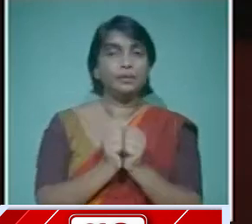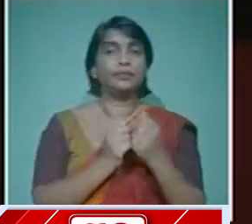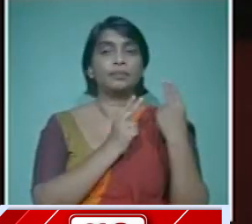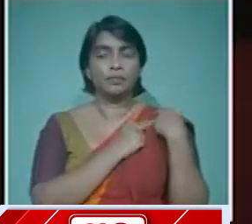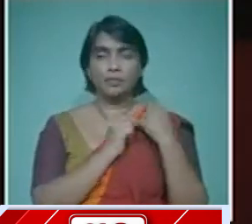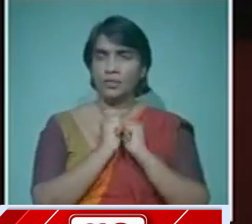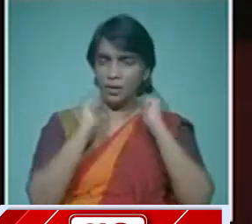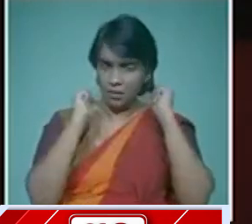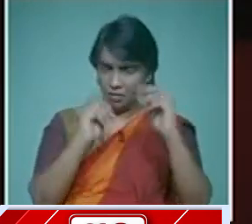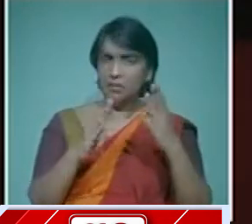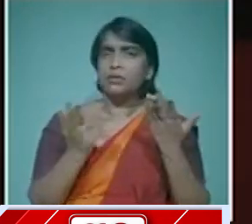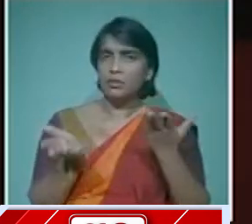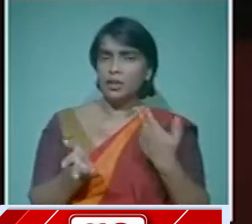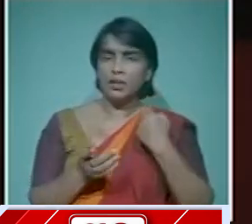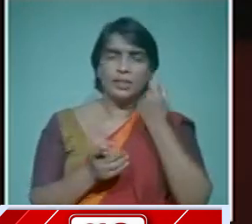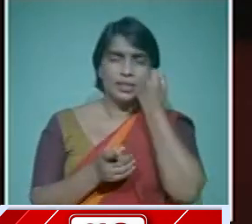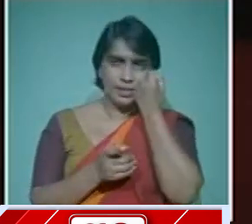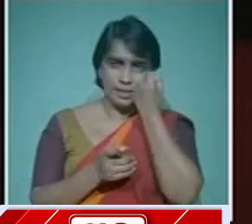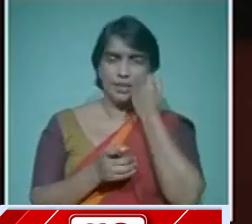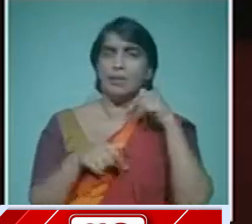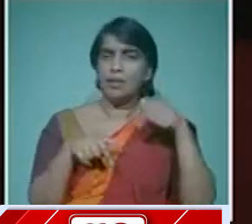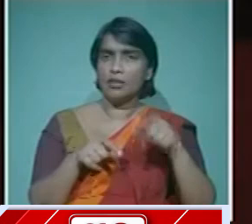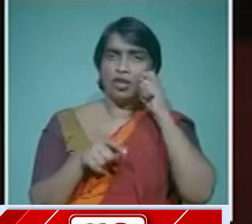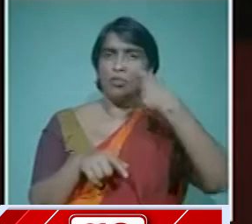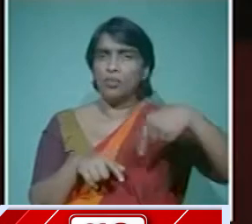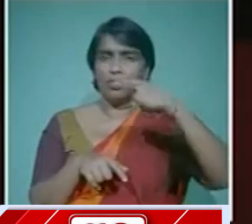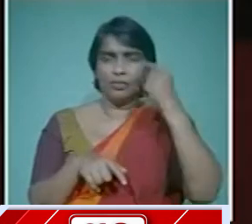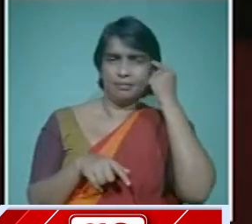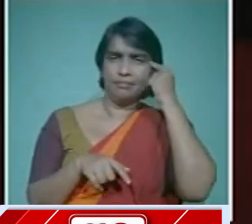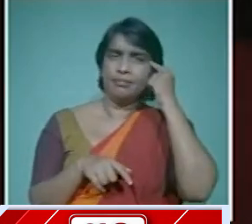කාර්යභාරය ඉෂ්ට වෙලාද තියනවාද කියන සැකය අද ජනතාව තුල තියෙනවා.